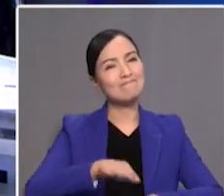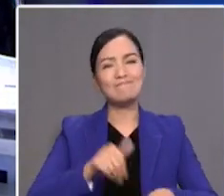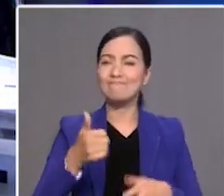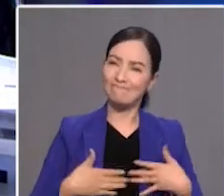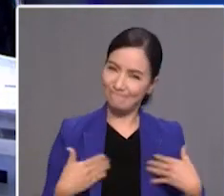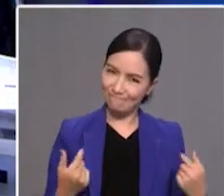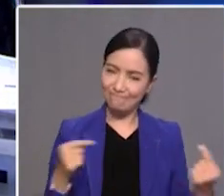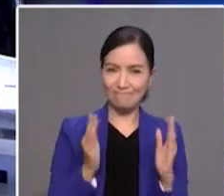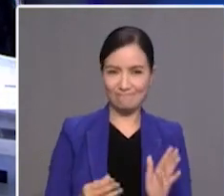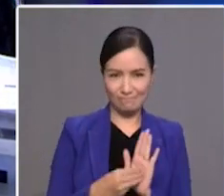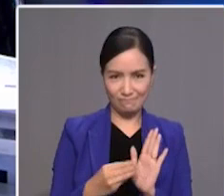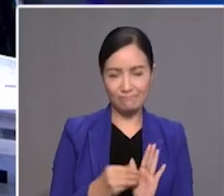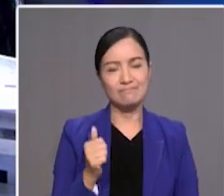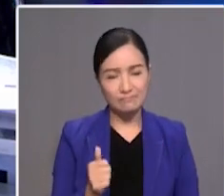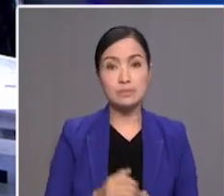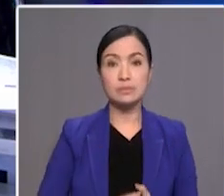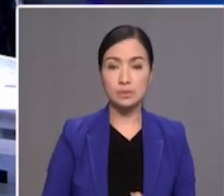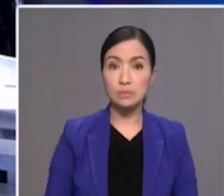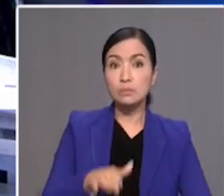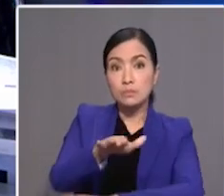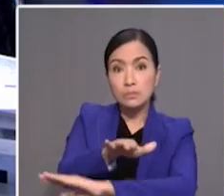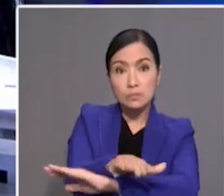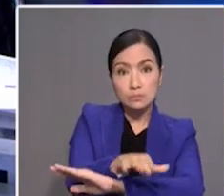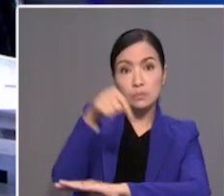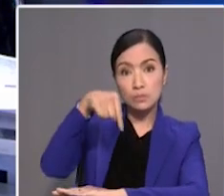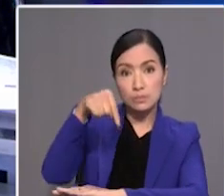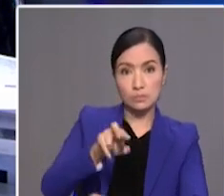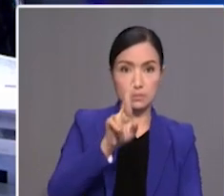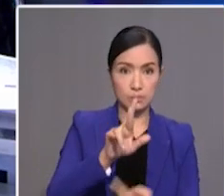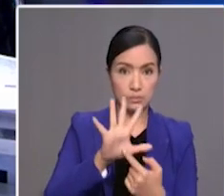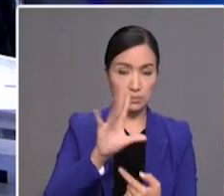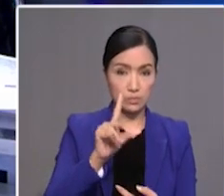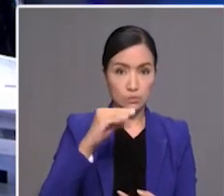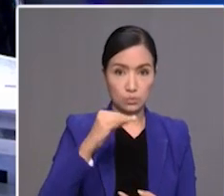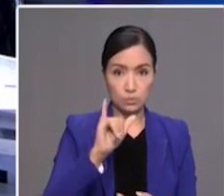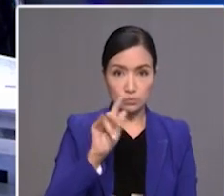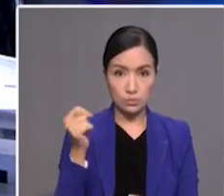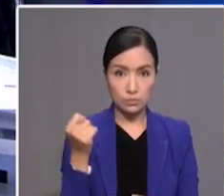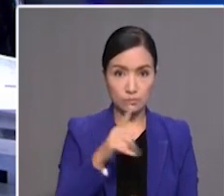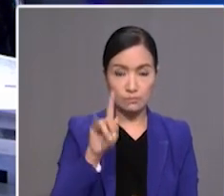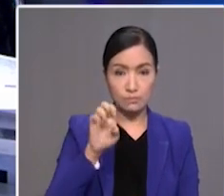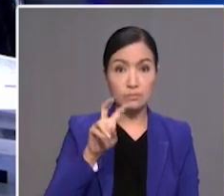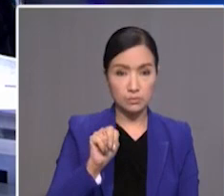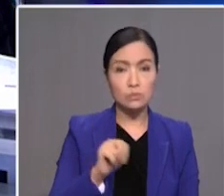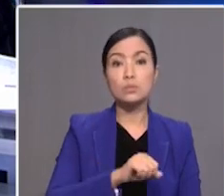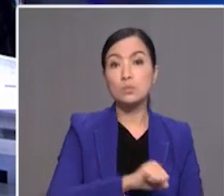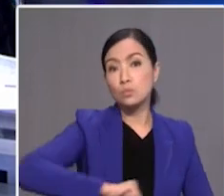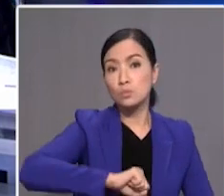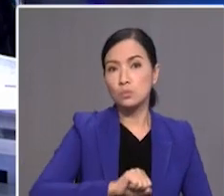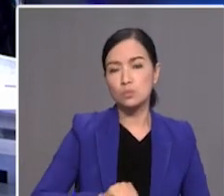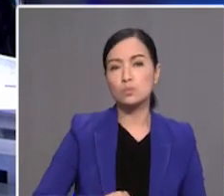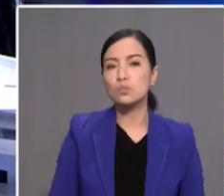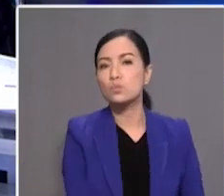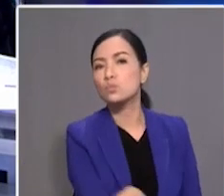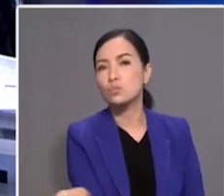ครับแล้วก็มีข้อมูลเพิ่มเติมนิดนึงนะครับบริเวณแยกรัชโยธินเนี่ยนะครับที่จะอยู่ของฝั่งรัชดาแล้วก็พหลนั้นยังเลี้ยวขวาไม่ได้นะครับจนถึงเว